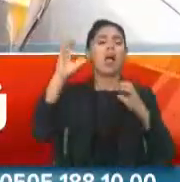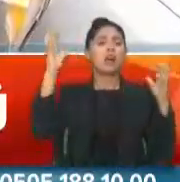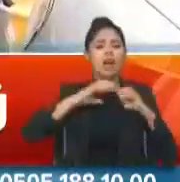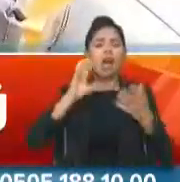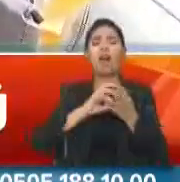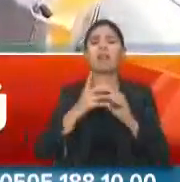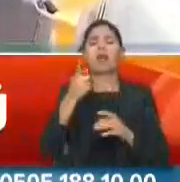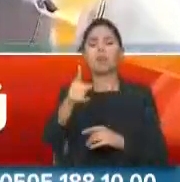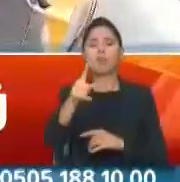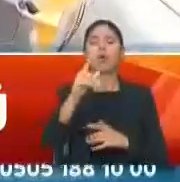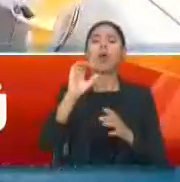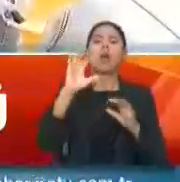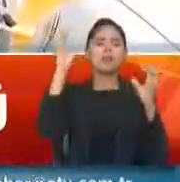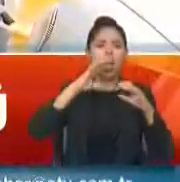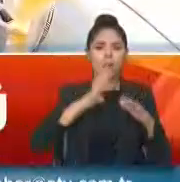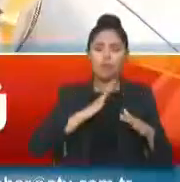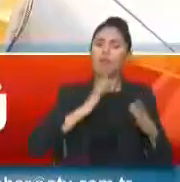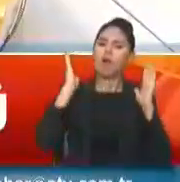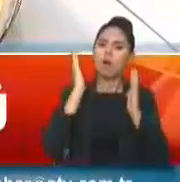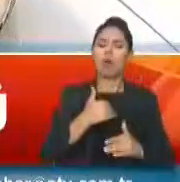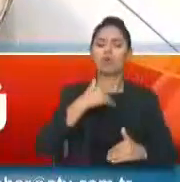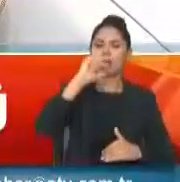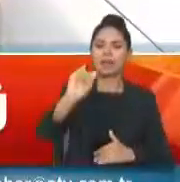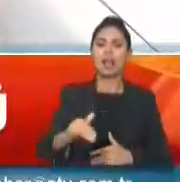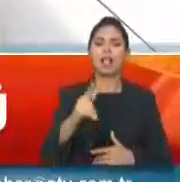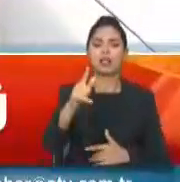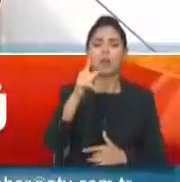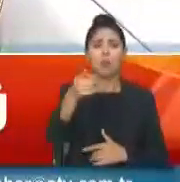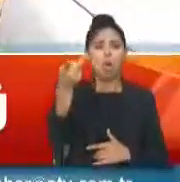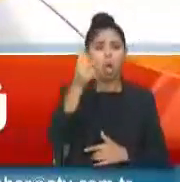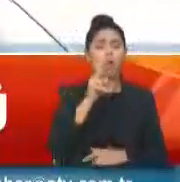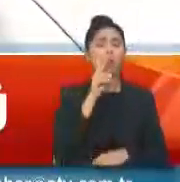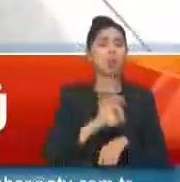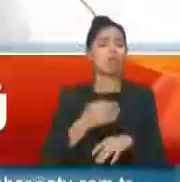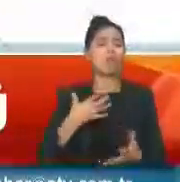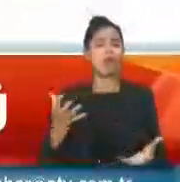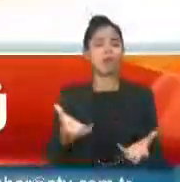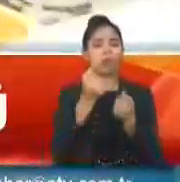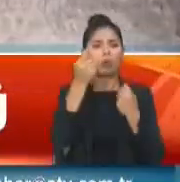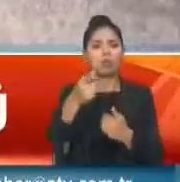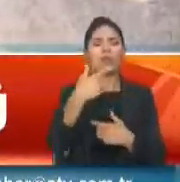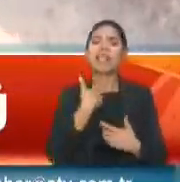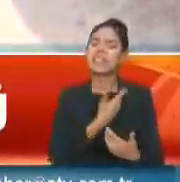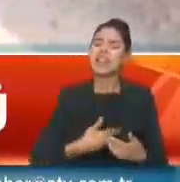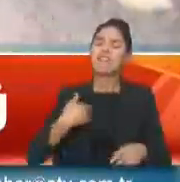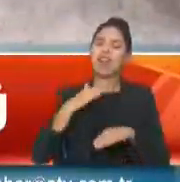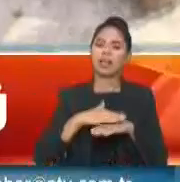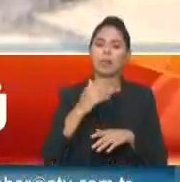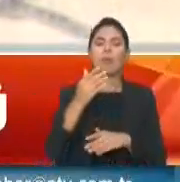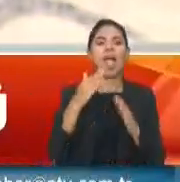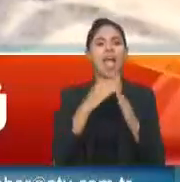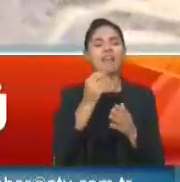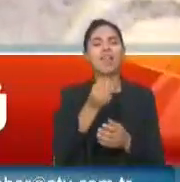demedim. Öyle bir karlı günde geldim ki bunlar işler acısıydı. Ölümden döndüler. Vallahi severek yapıyorum. Evde makarna